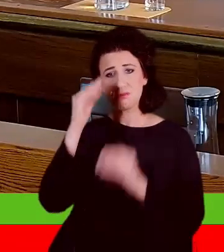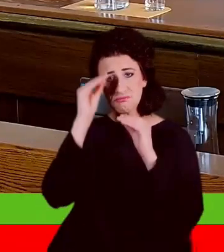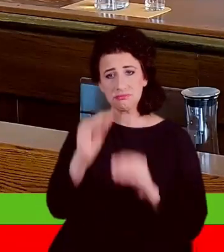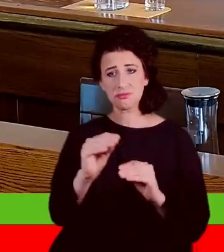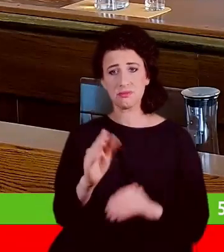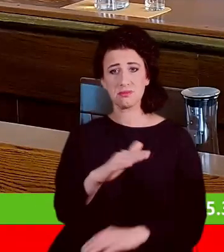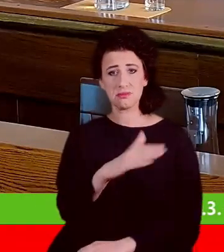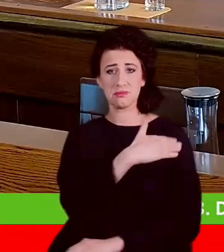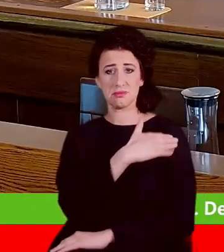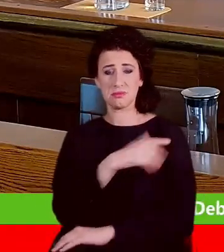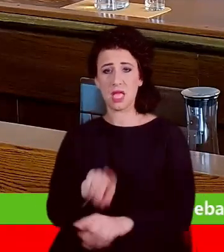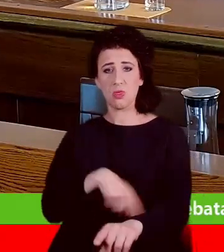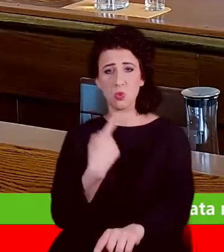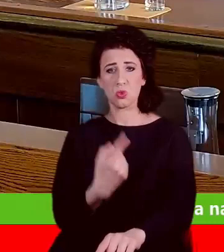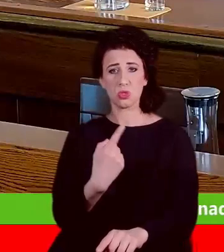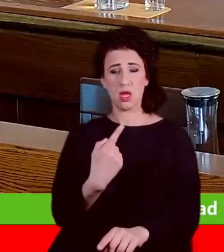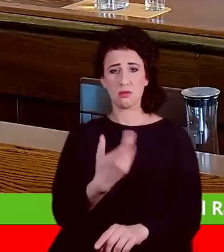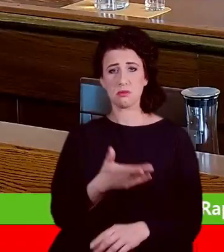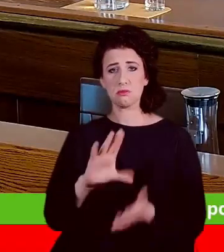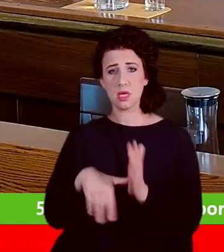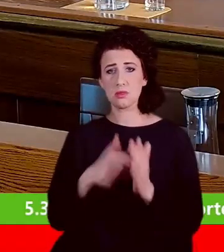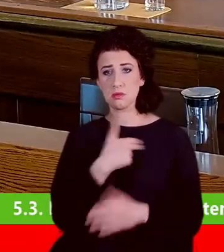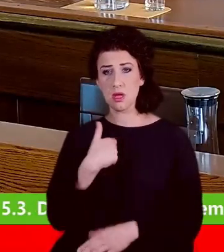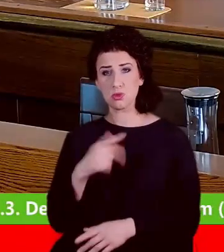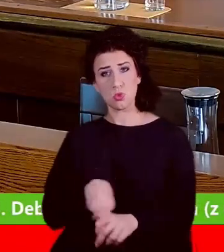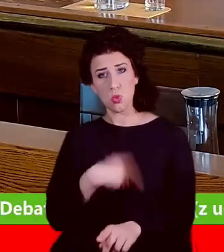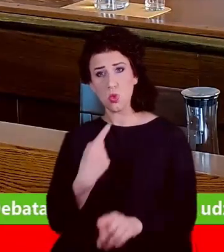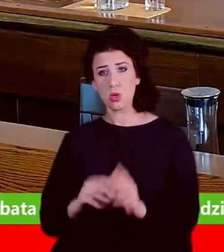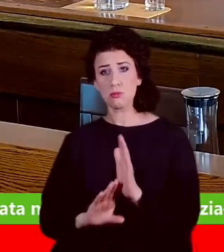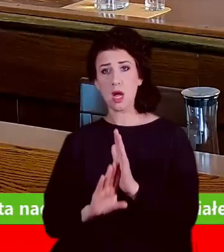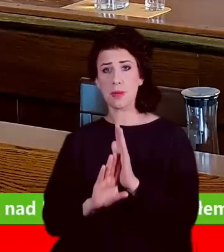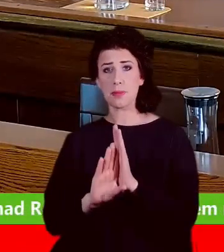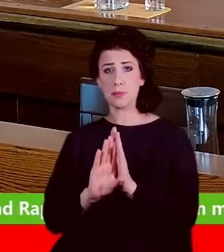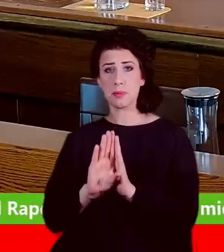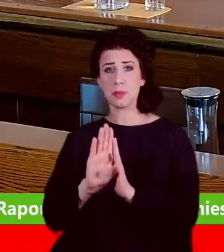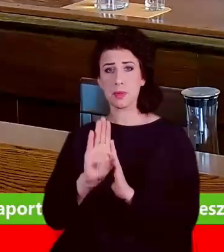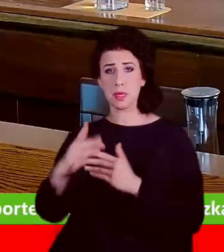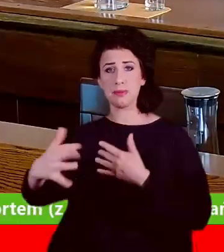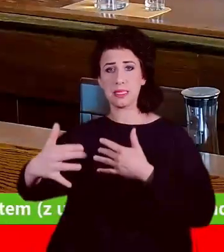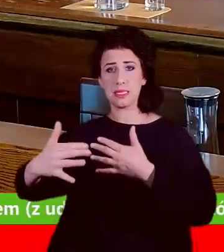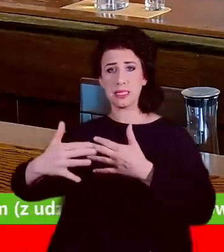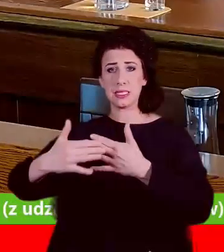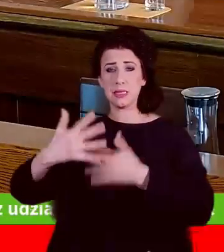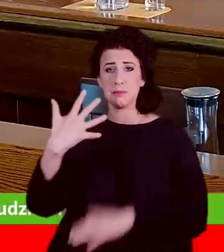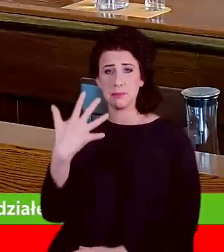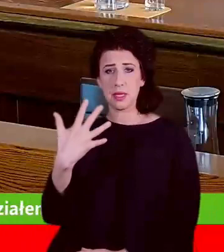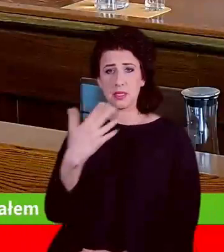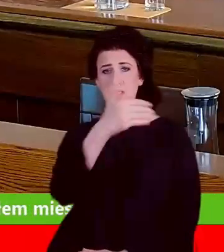tym zadłużaniu miasta, ponieważ ten dług, który już sięga prawie 5 miliardów